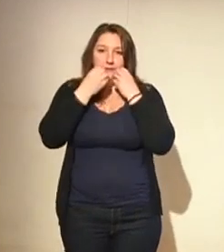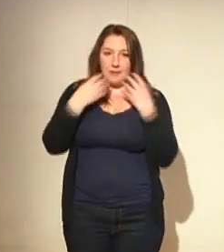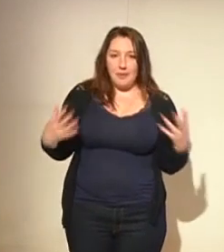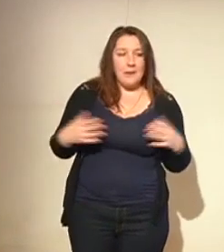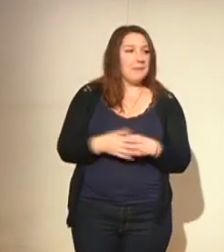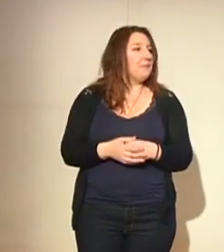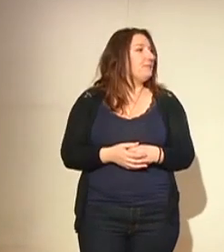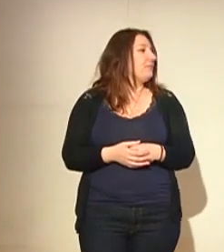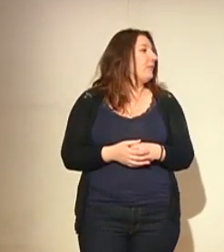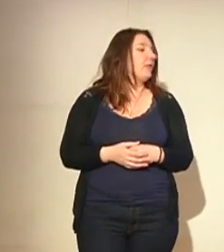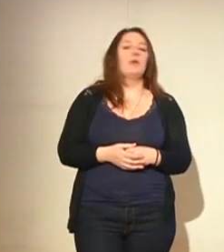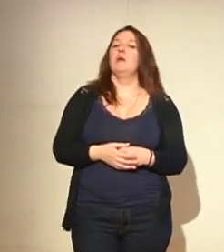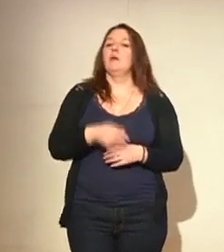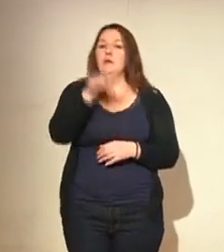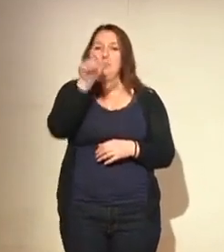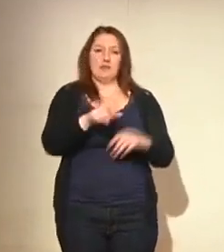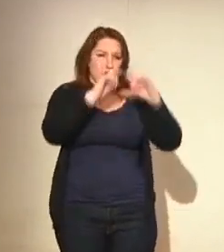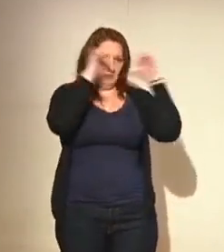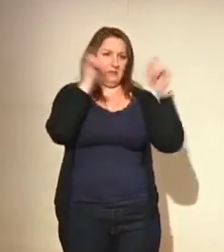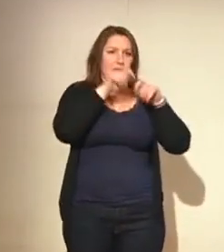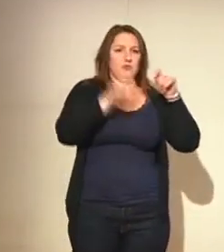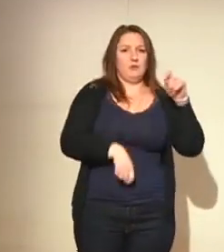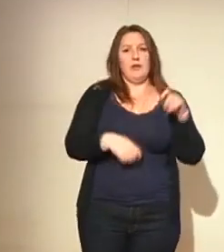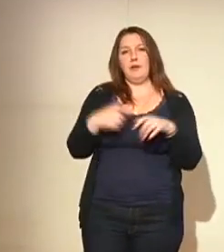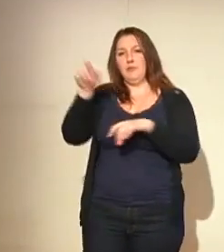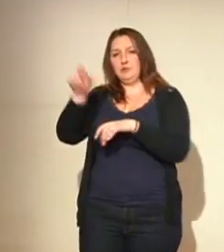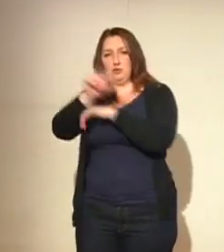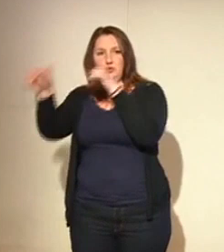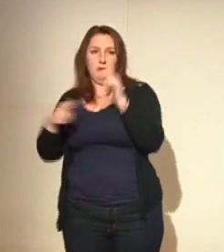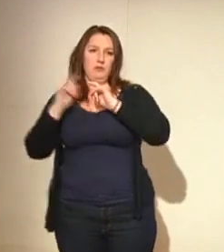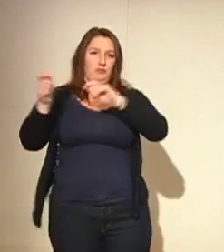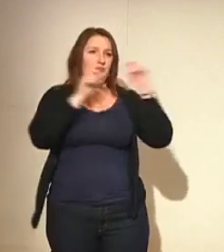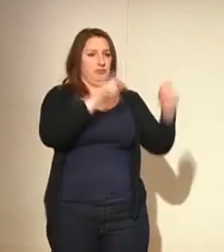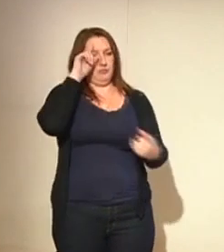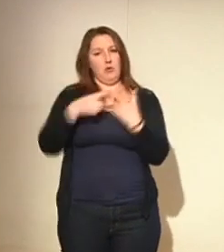également désigner un titulaire et un suppléant pour l'assemblée générale